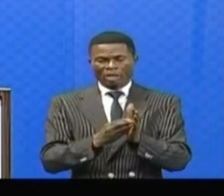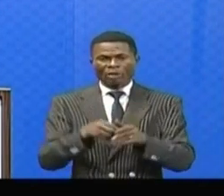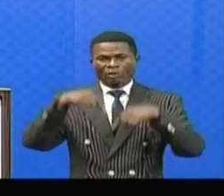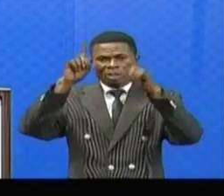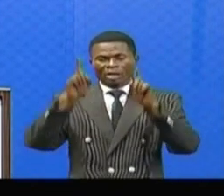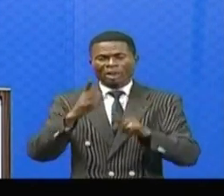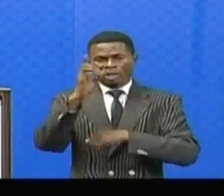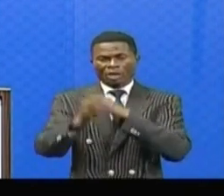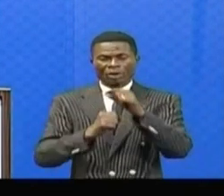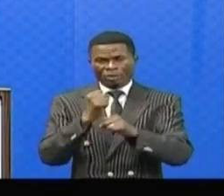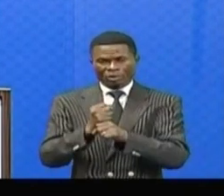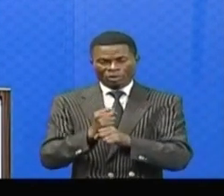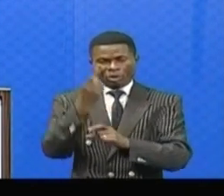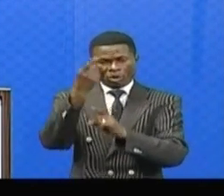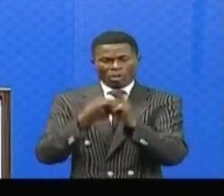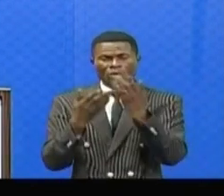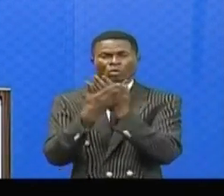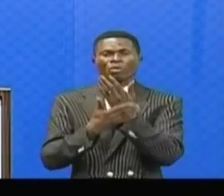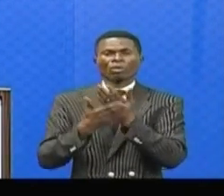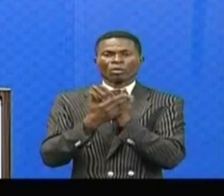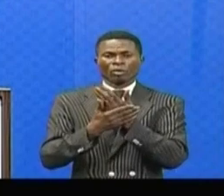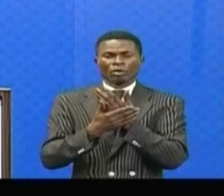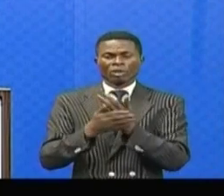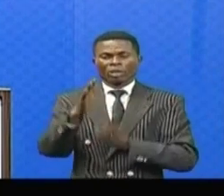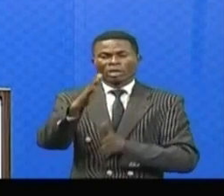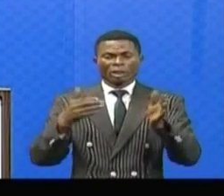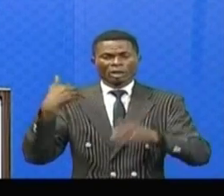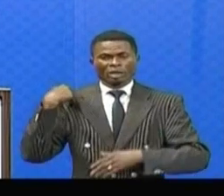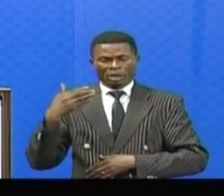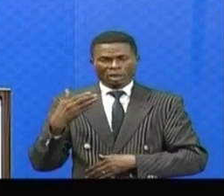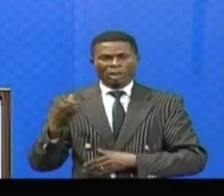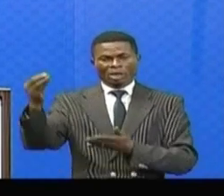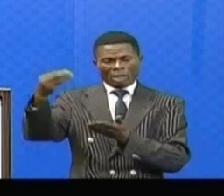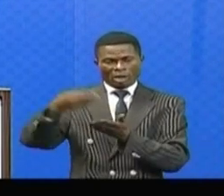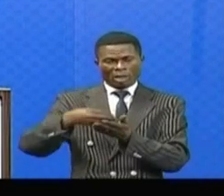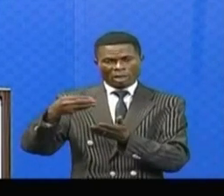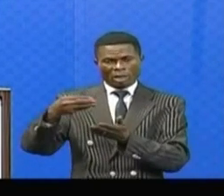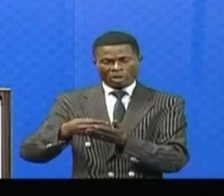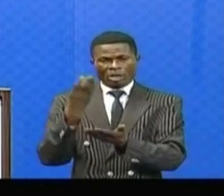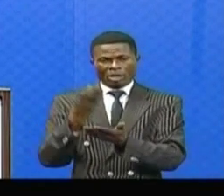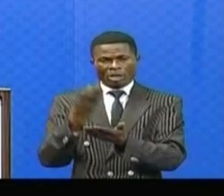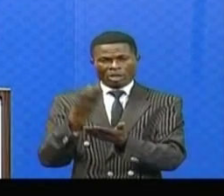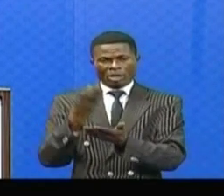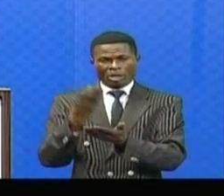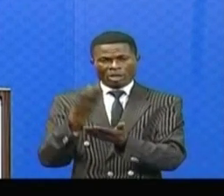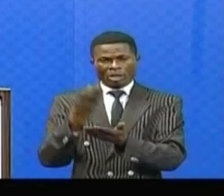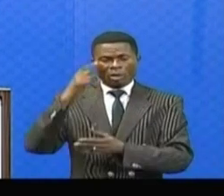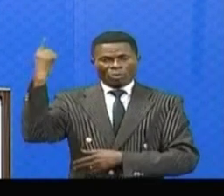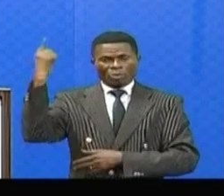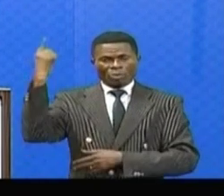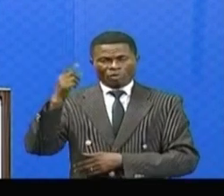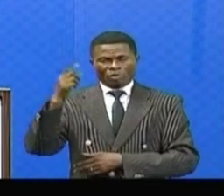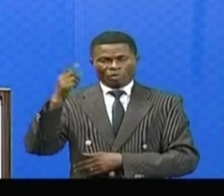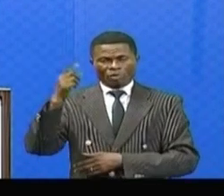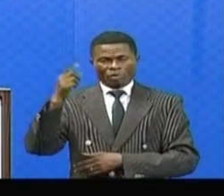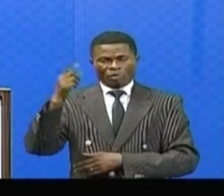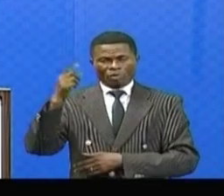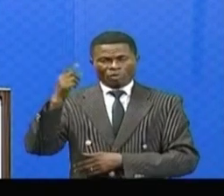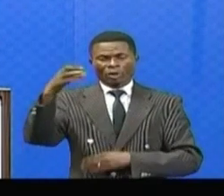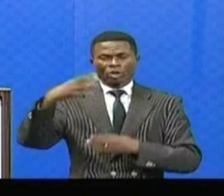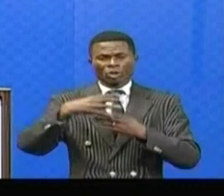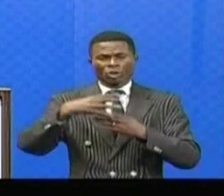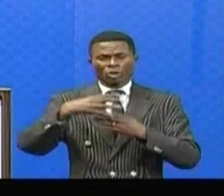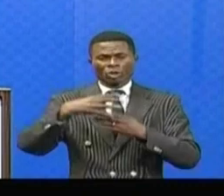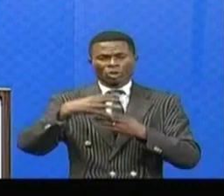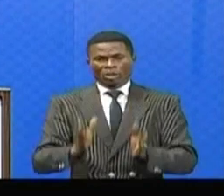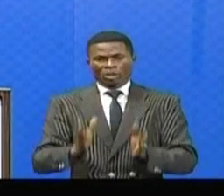annuel. Au courant du mois d'août, le Trésor public a encaissé un appui budgétaire de la Banque mondiale de l'ordre de 240 millions de dollars.